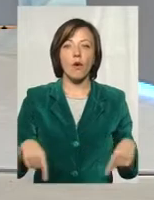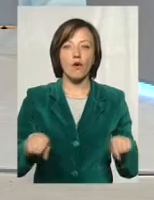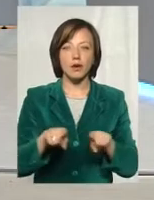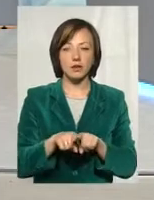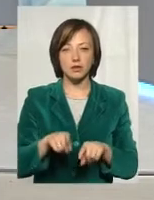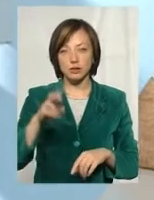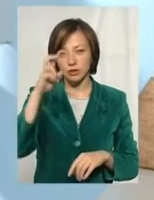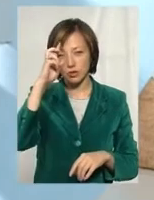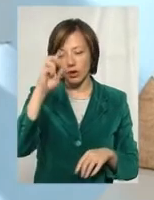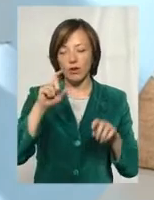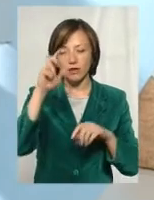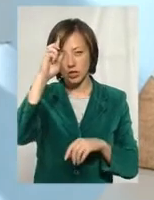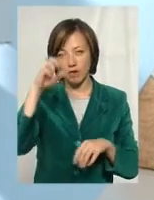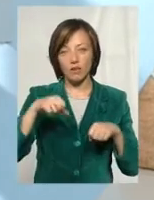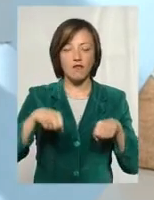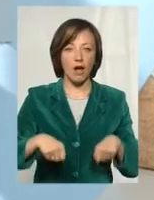На моє переконання,